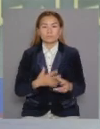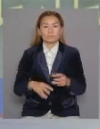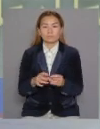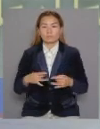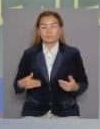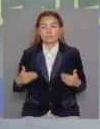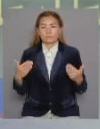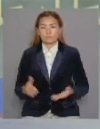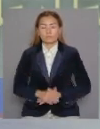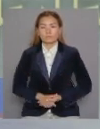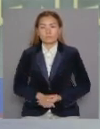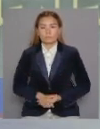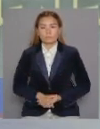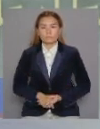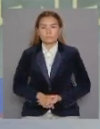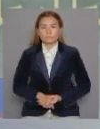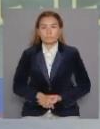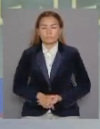праздником!